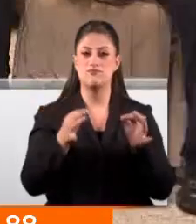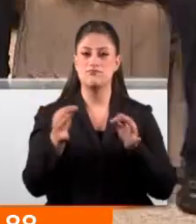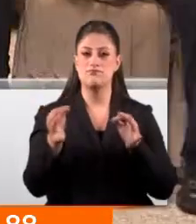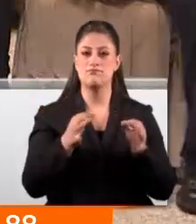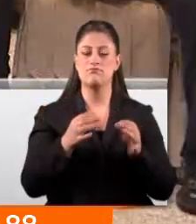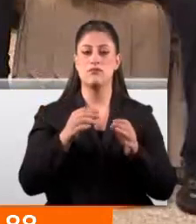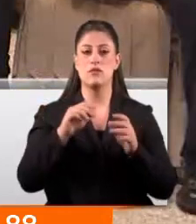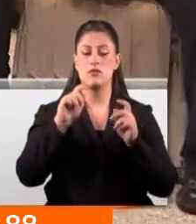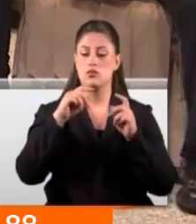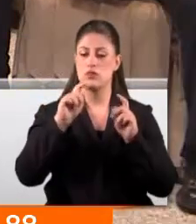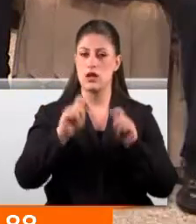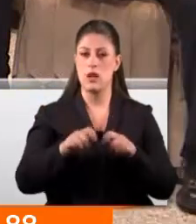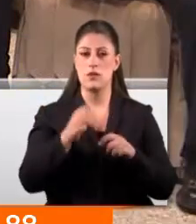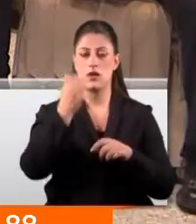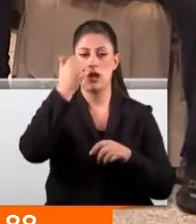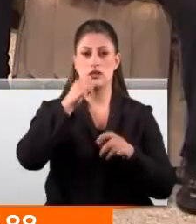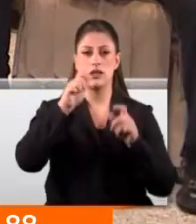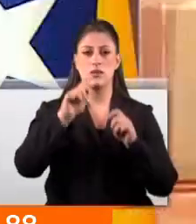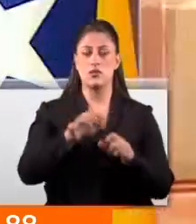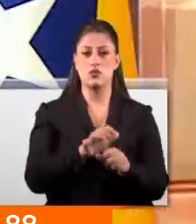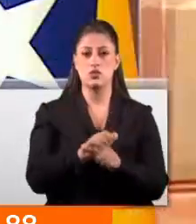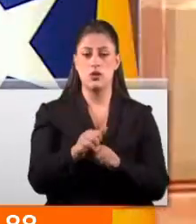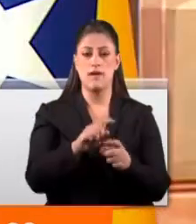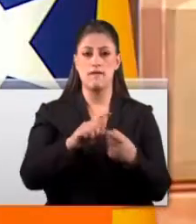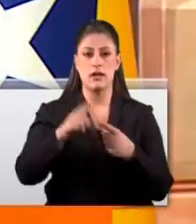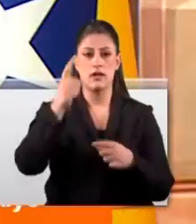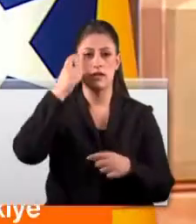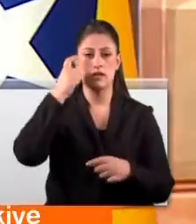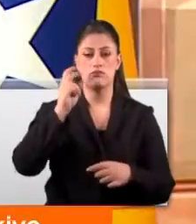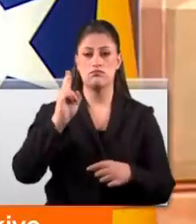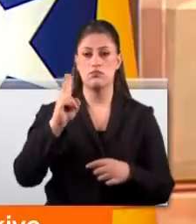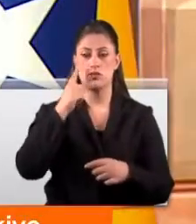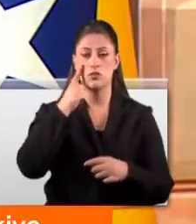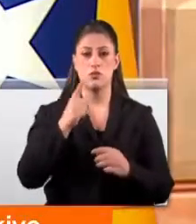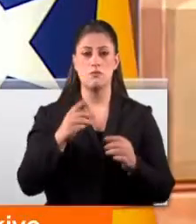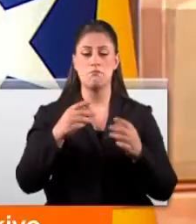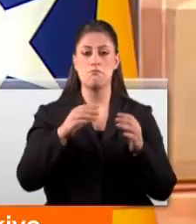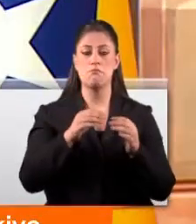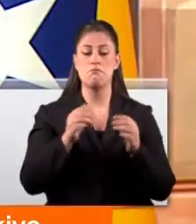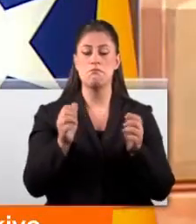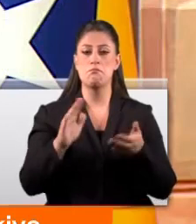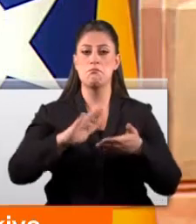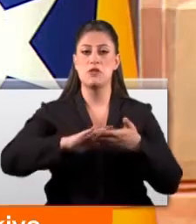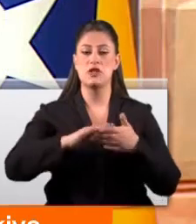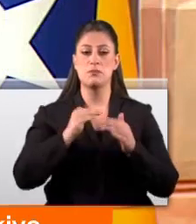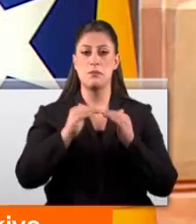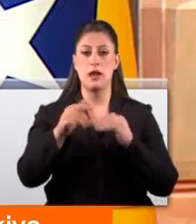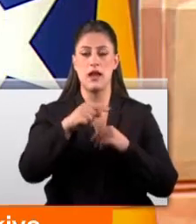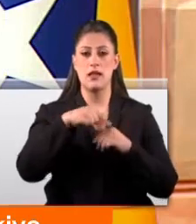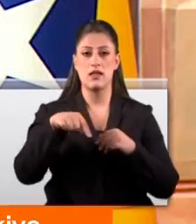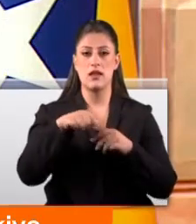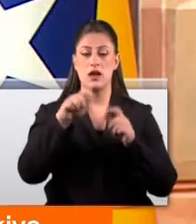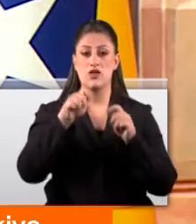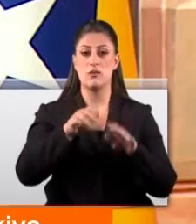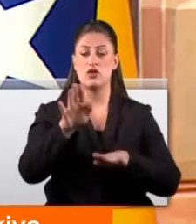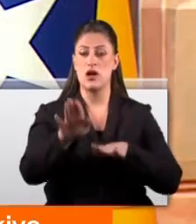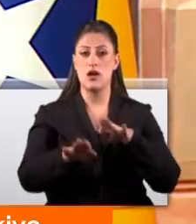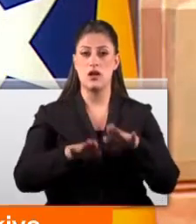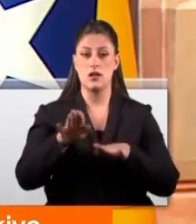bulunduk. Gazze'de yaşanan soykırım ve İsrail karşısında Birleşmiş Milletler nezdinde atılacak